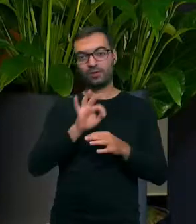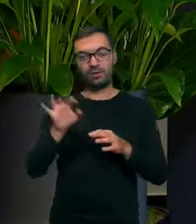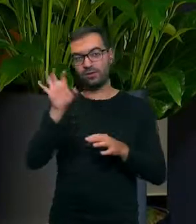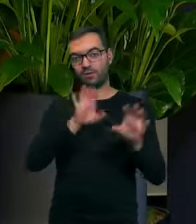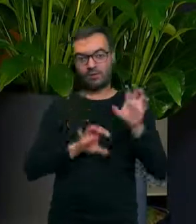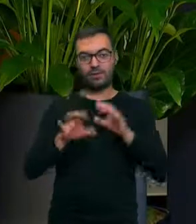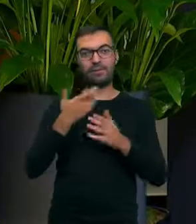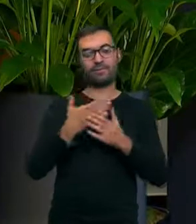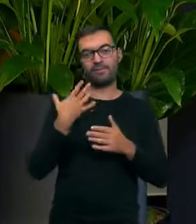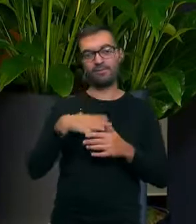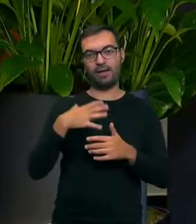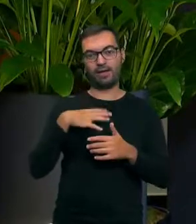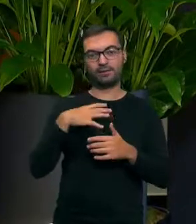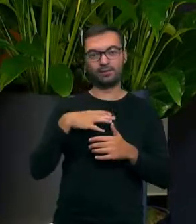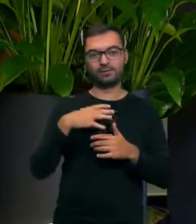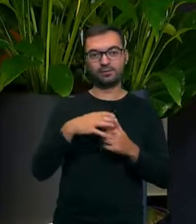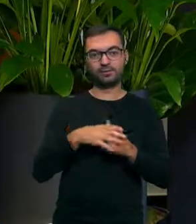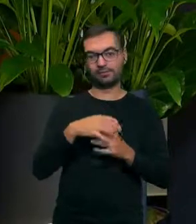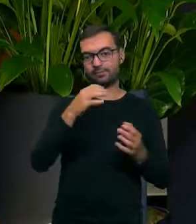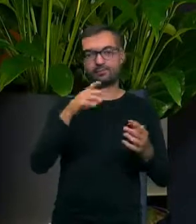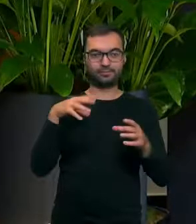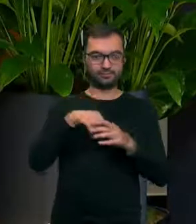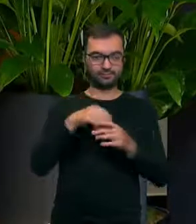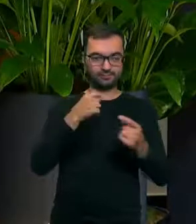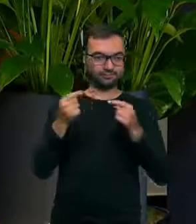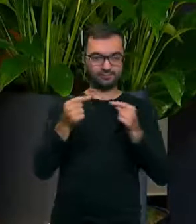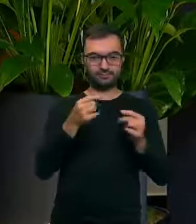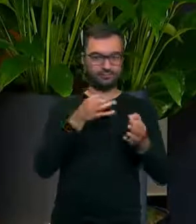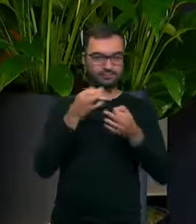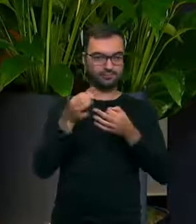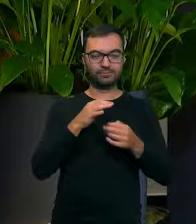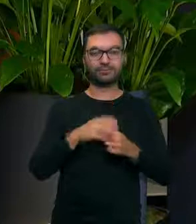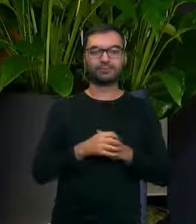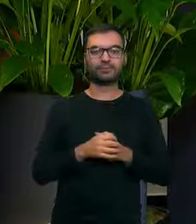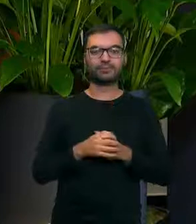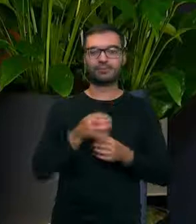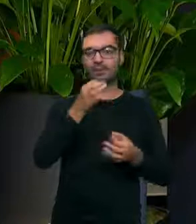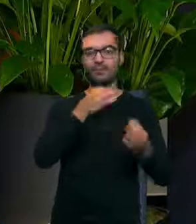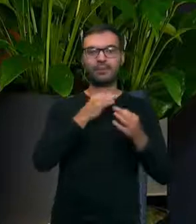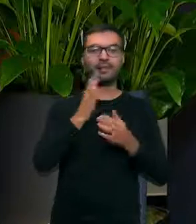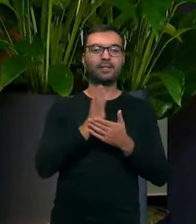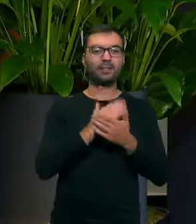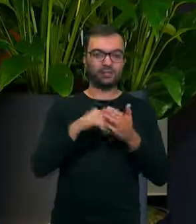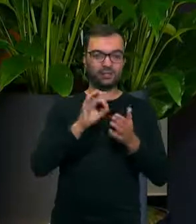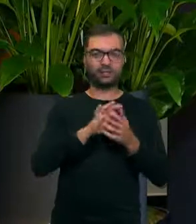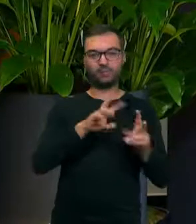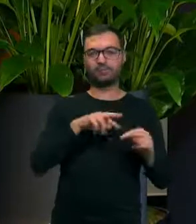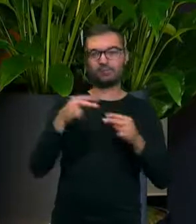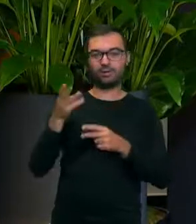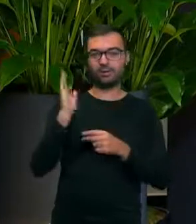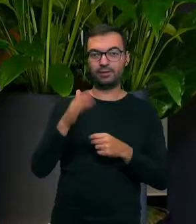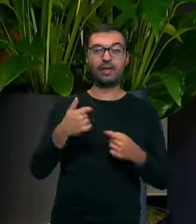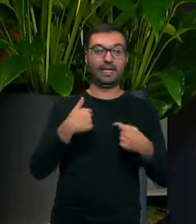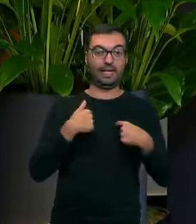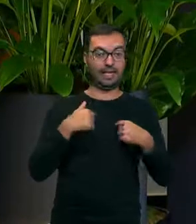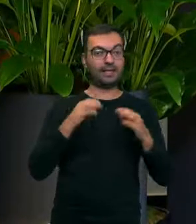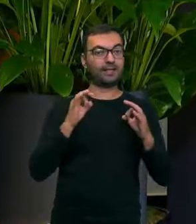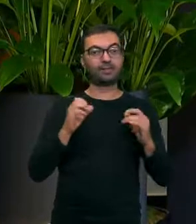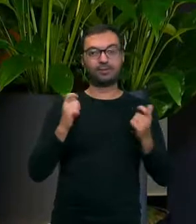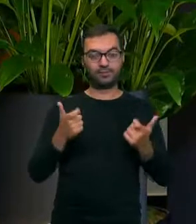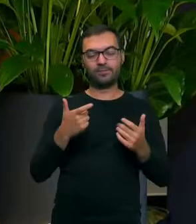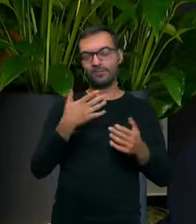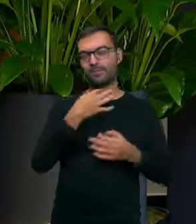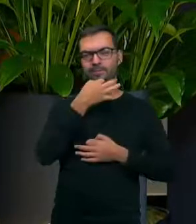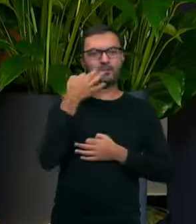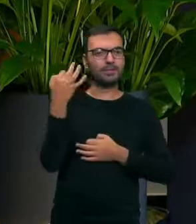zobaczyć, więc bardzo zachęcam do tego, żeby włączyć się do naszej rozmowy. Te pytania zostaną przynajmniej w części przekazane, a ja teraz chciałabym